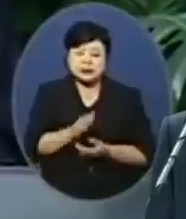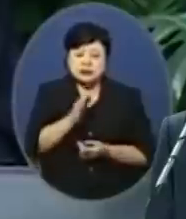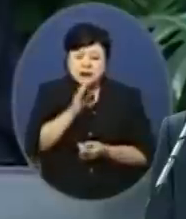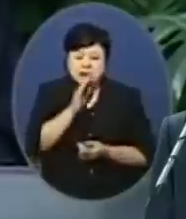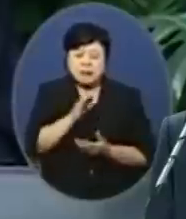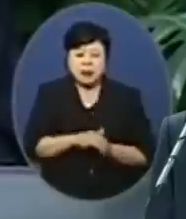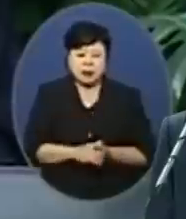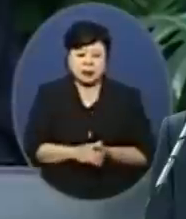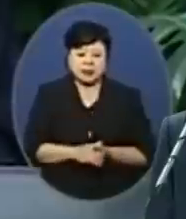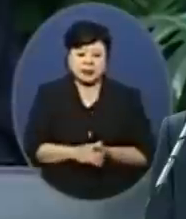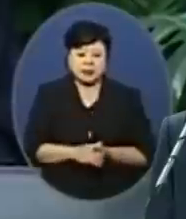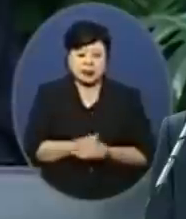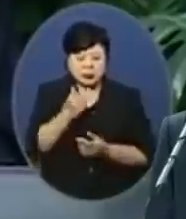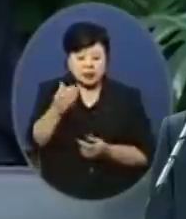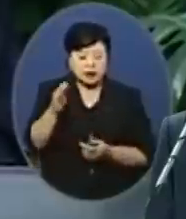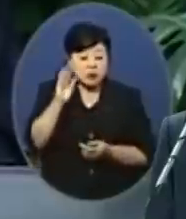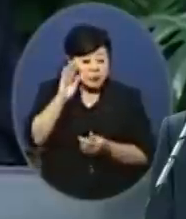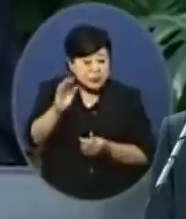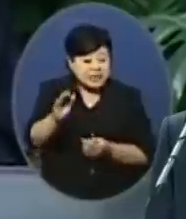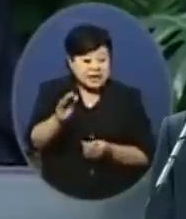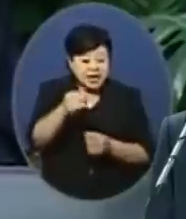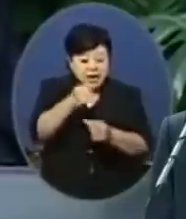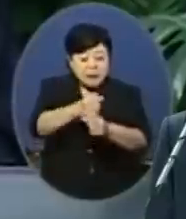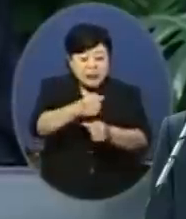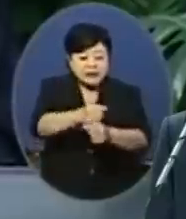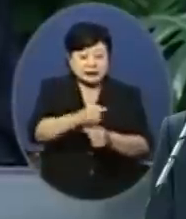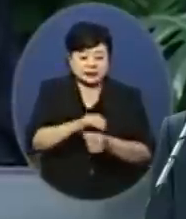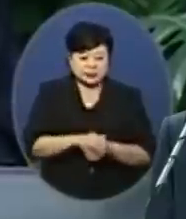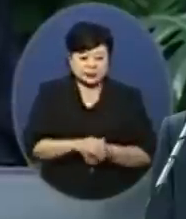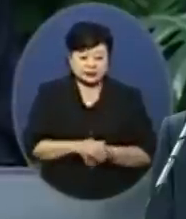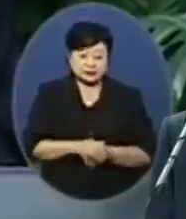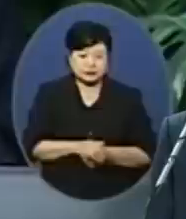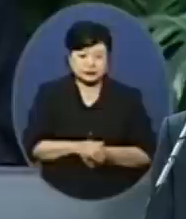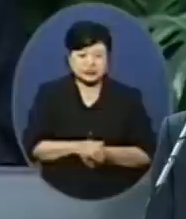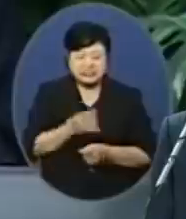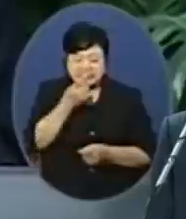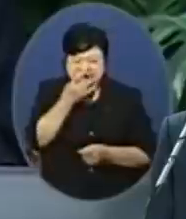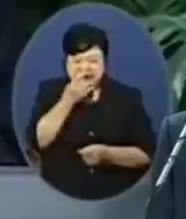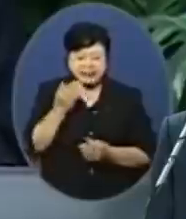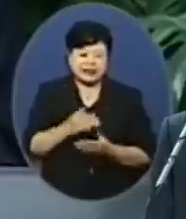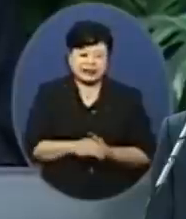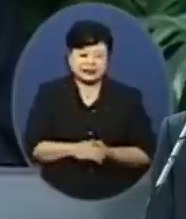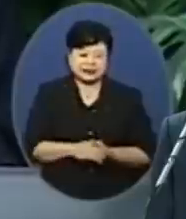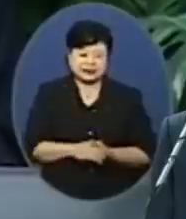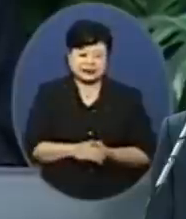정말로 여러분 미래를 만들어오는 씨앗이 되는 것입니다.